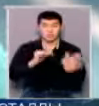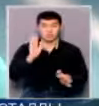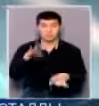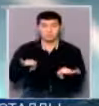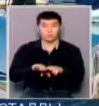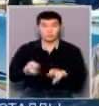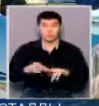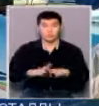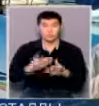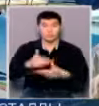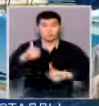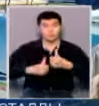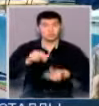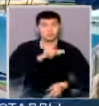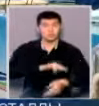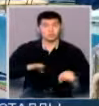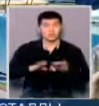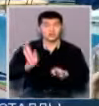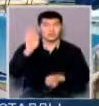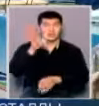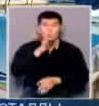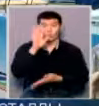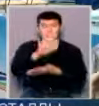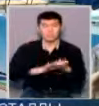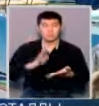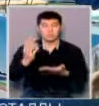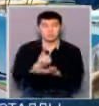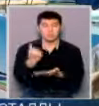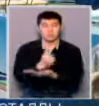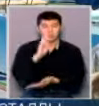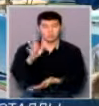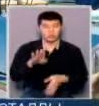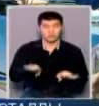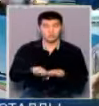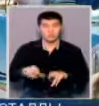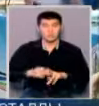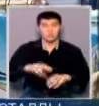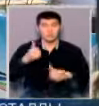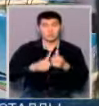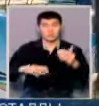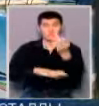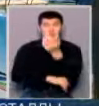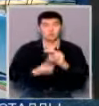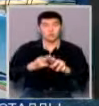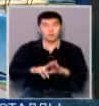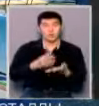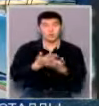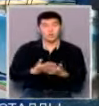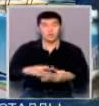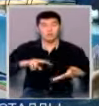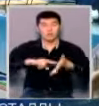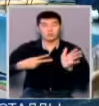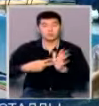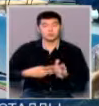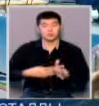Бұндай іс-шаралар, жұмыстар алдағы уақытта да жалғасын таба беретін болады. Енді жылдың аяғына дейін жоспар бойынша әлі де